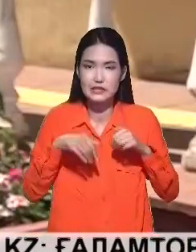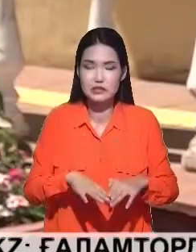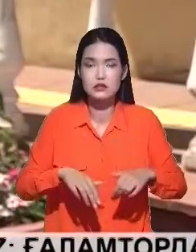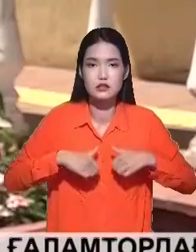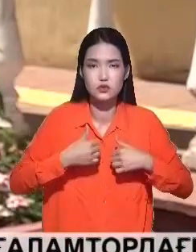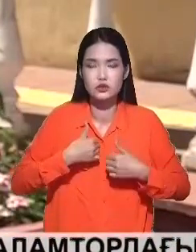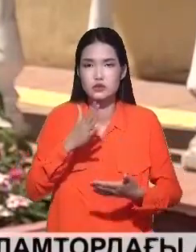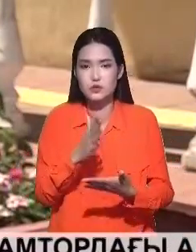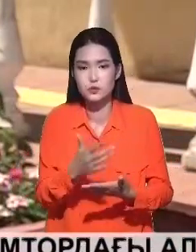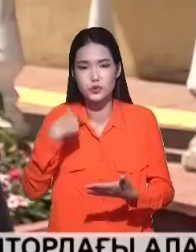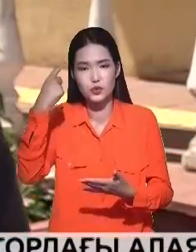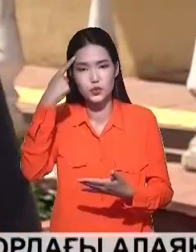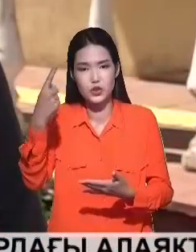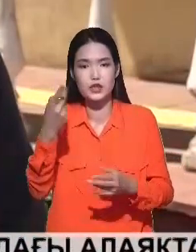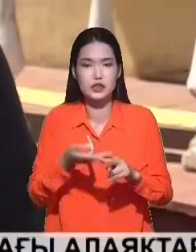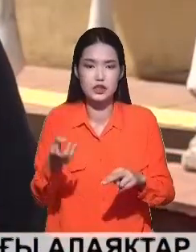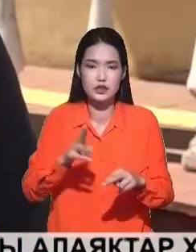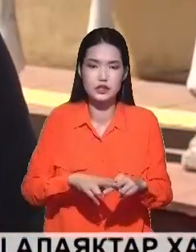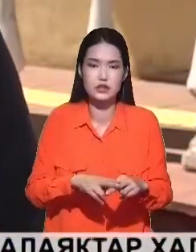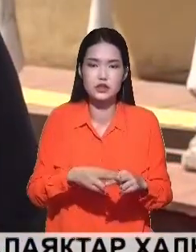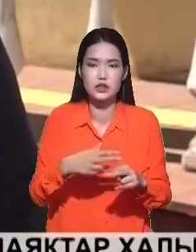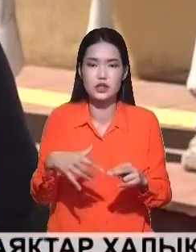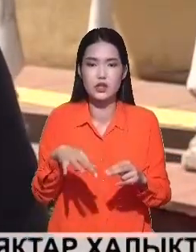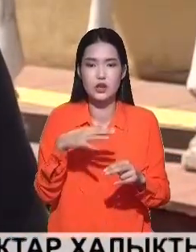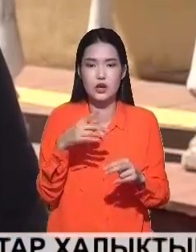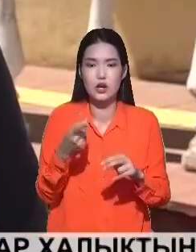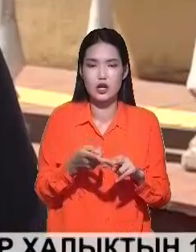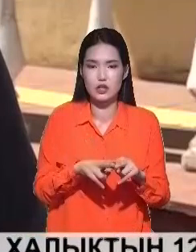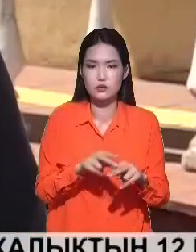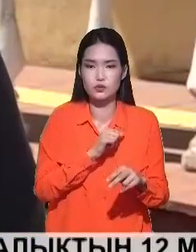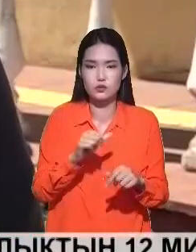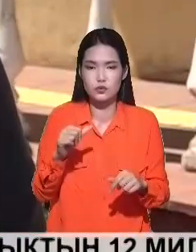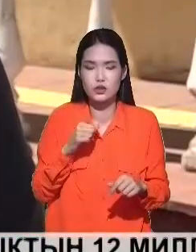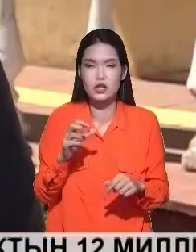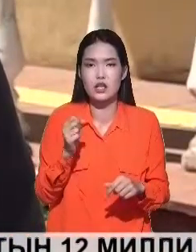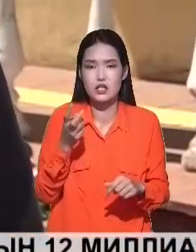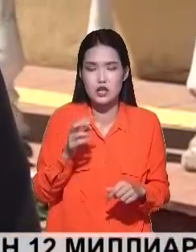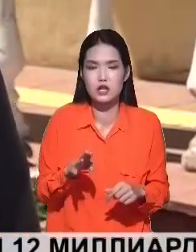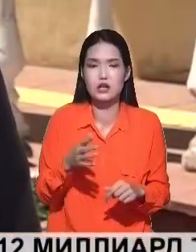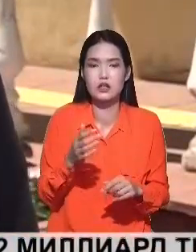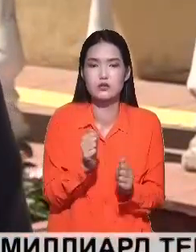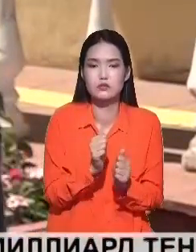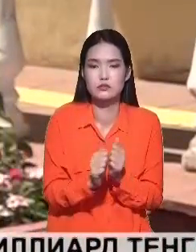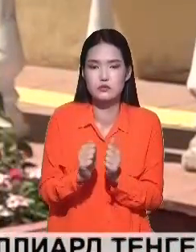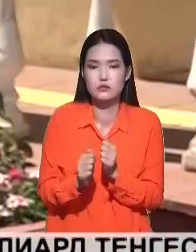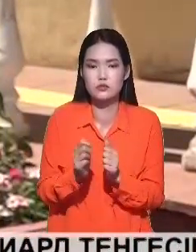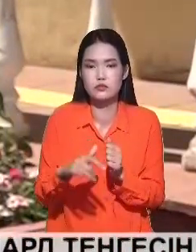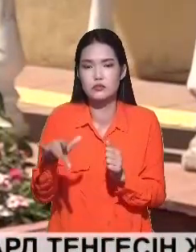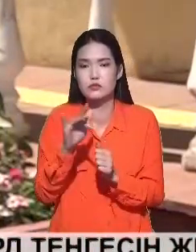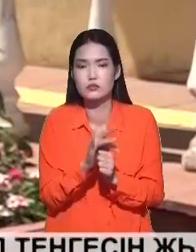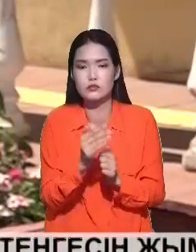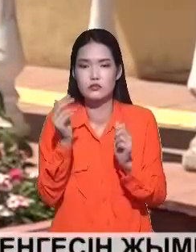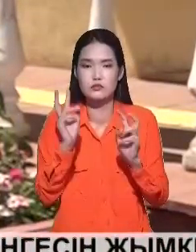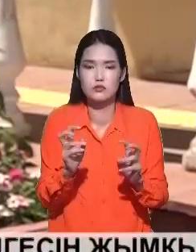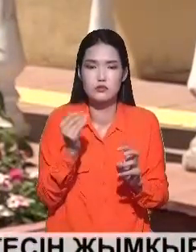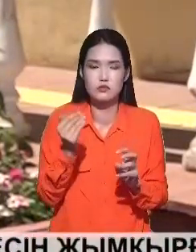Осы екі жоба бойынша сонда мен ойымша судың тапшылығы мына қаладағы, қаланың қасындағы